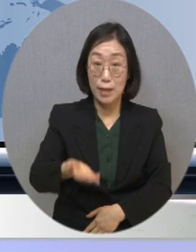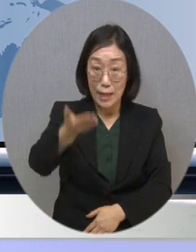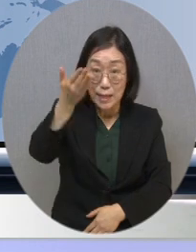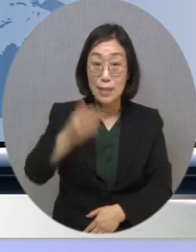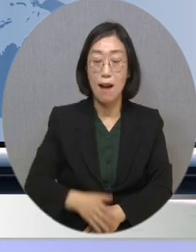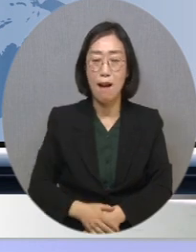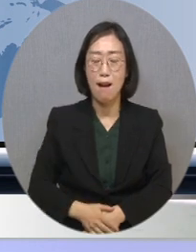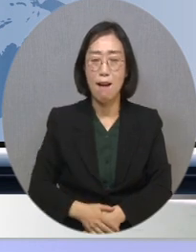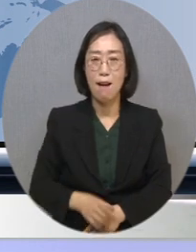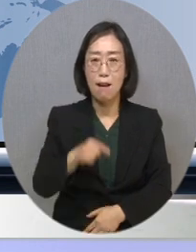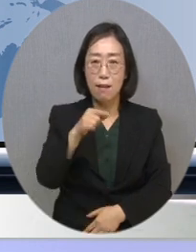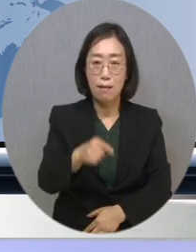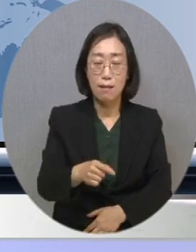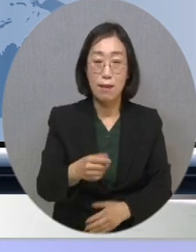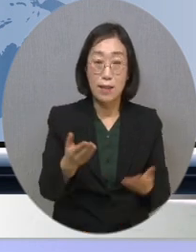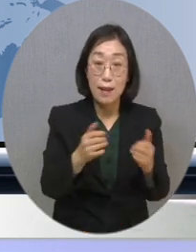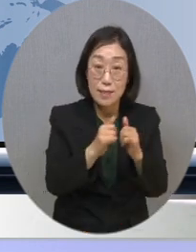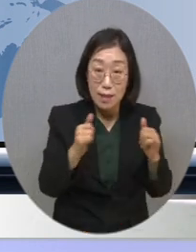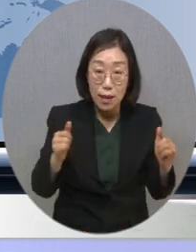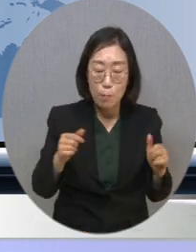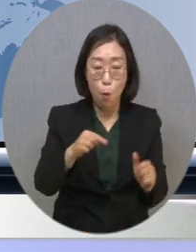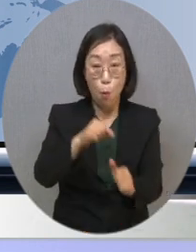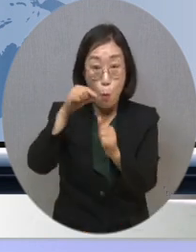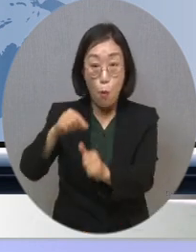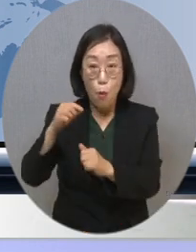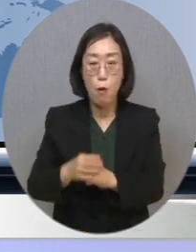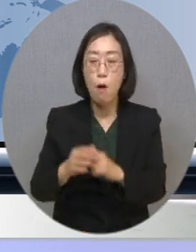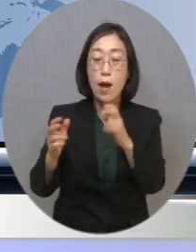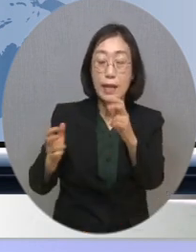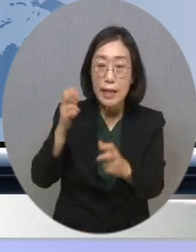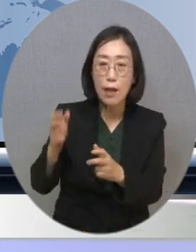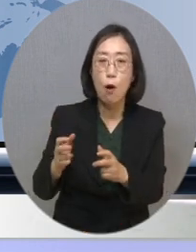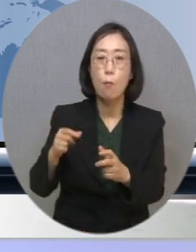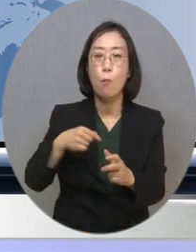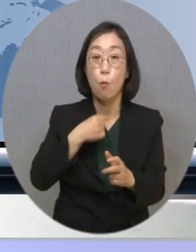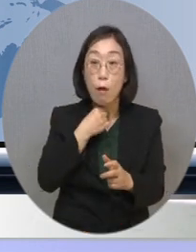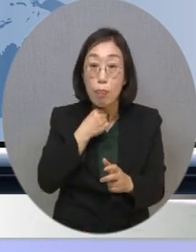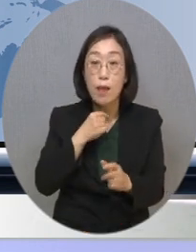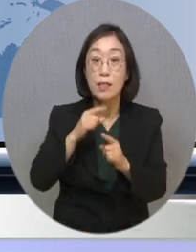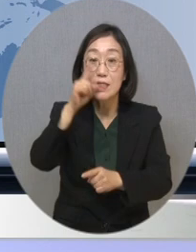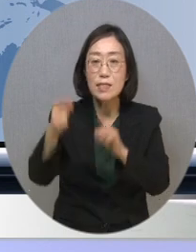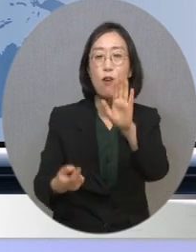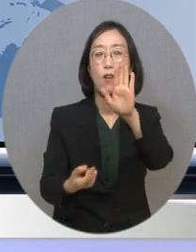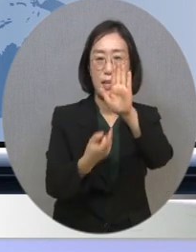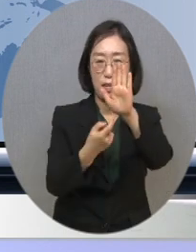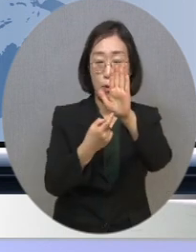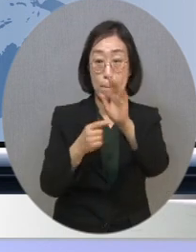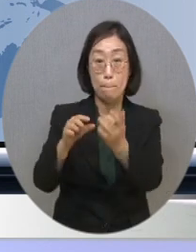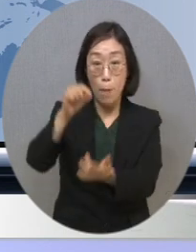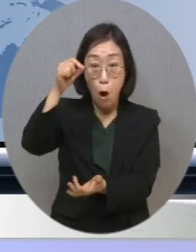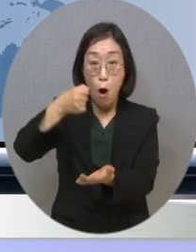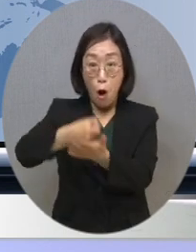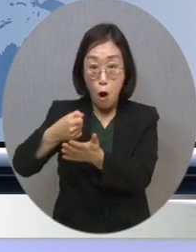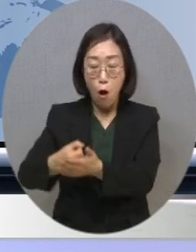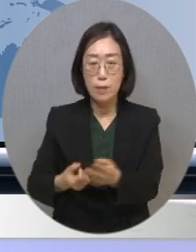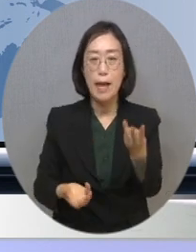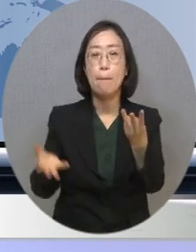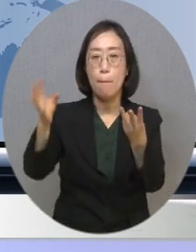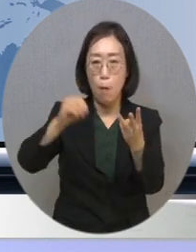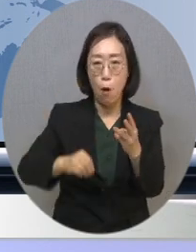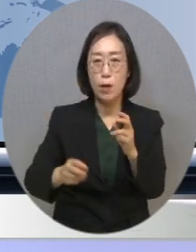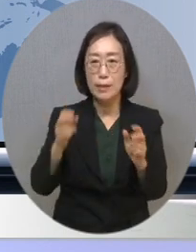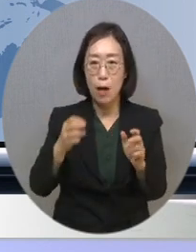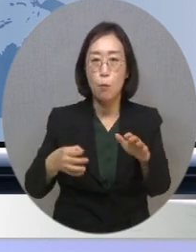근로자로 직접 고용하는 고령자 친화 기업을 공모합니다 선정된 기업에는 최대 3억 원의 사업비